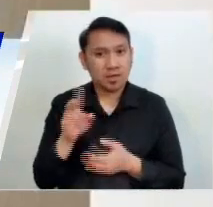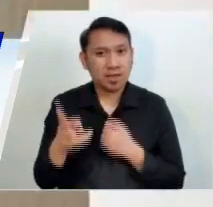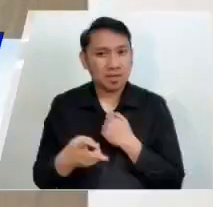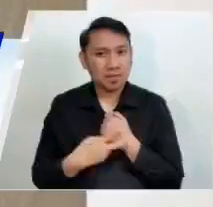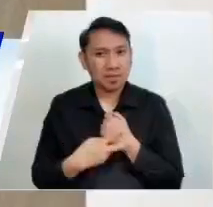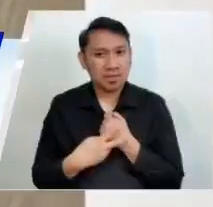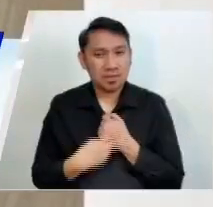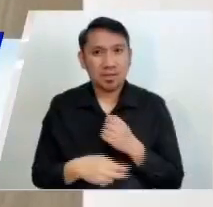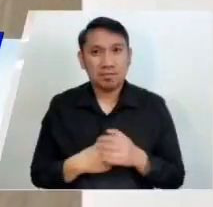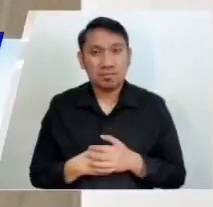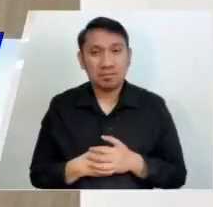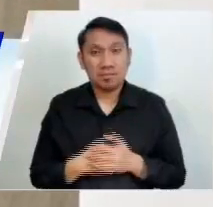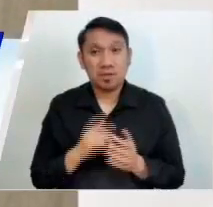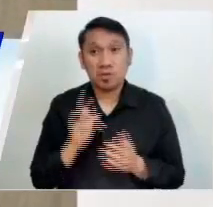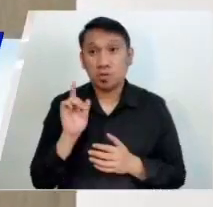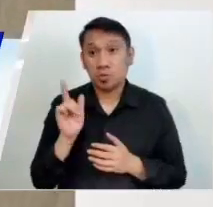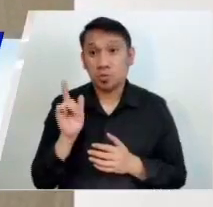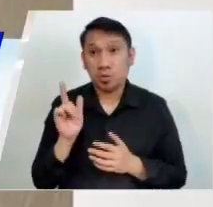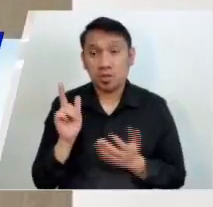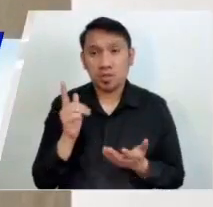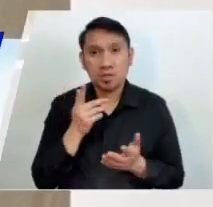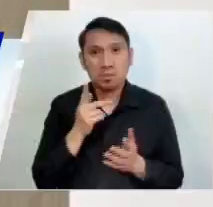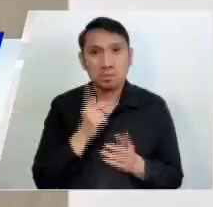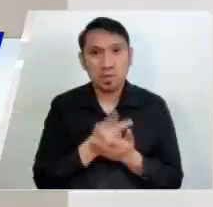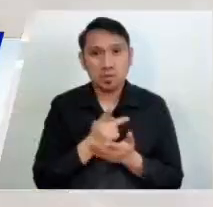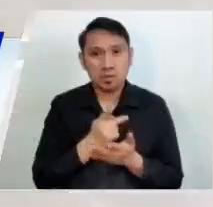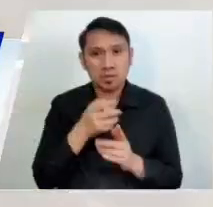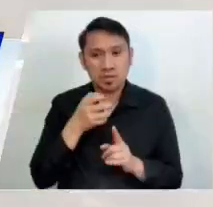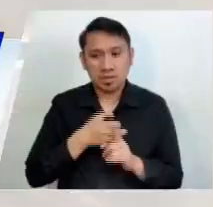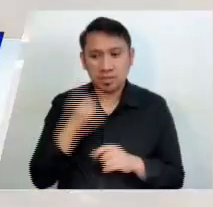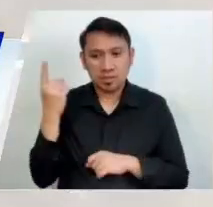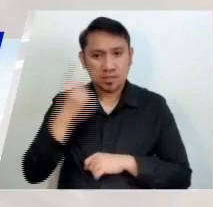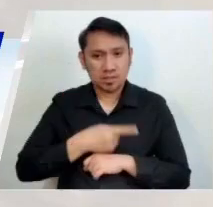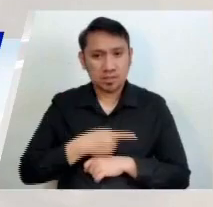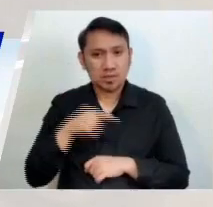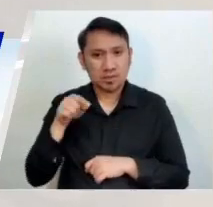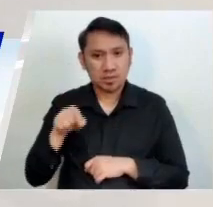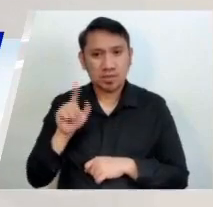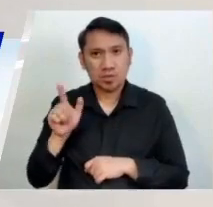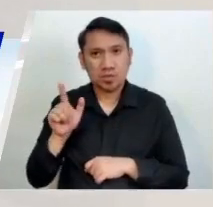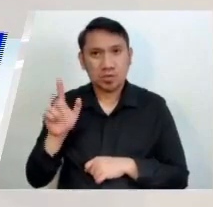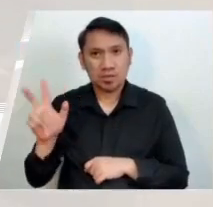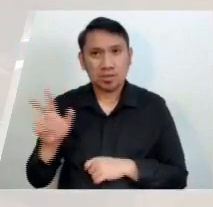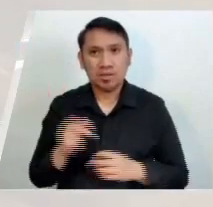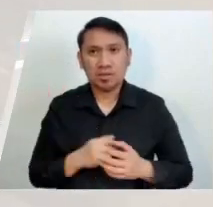o halos 20 pesos sa kada araw ng taong 2023.